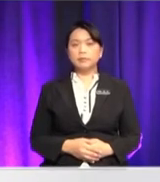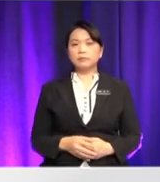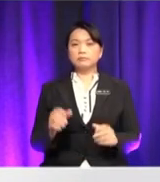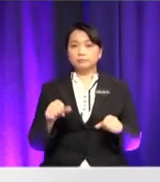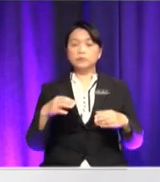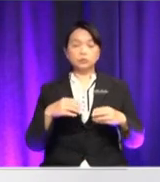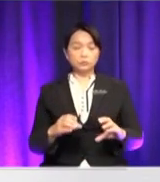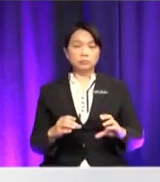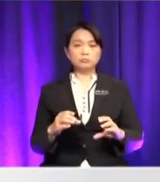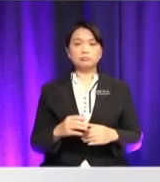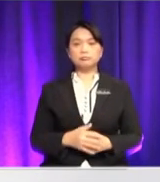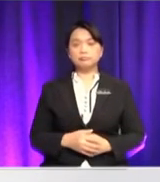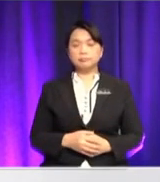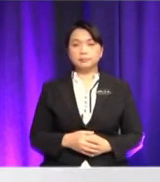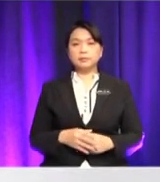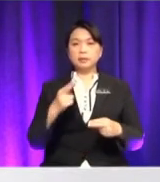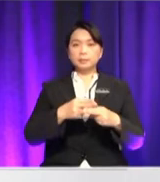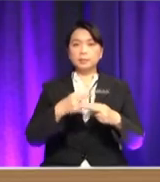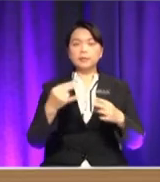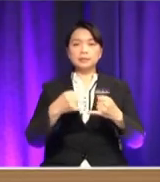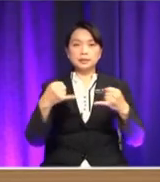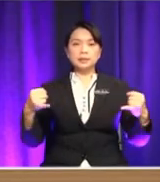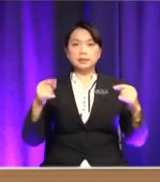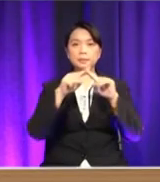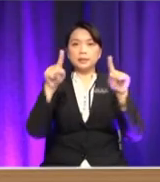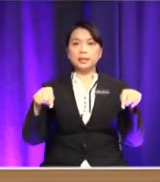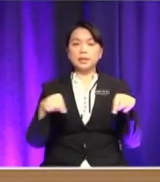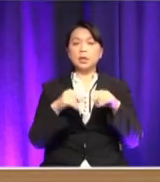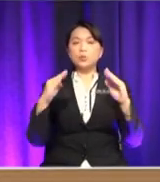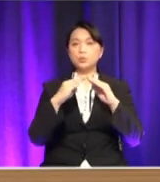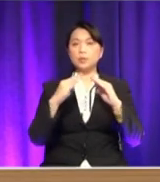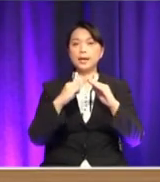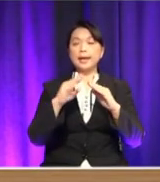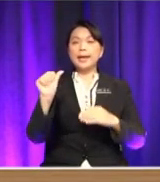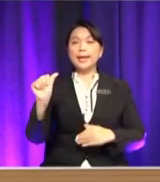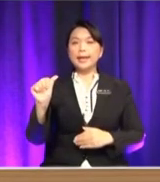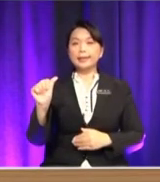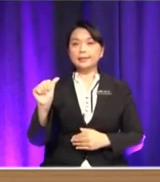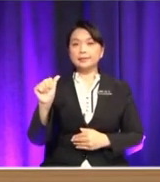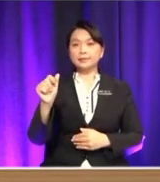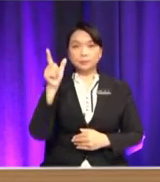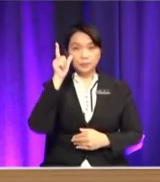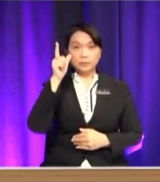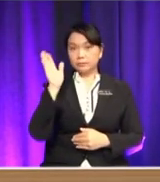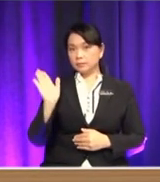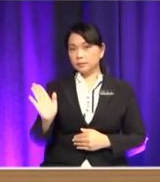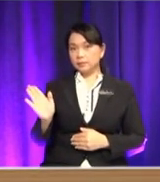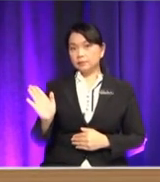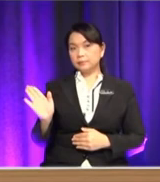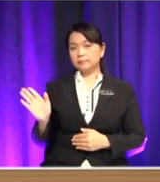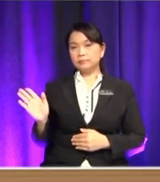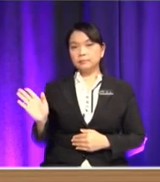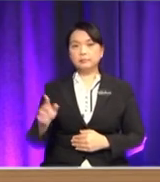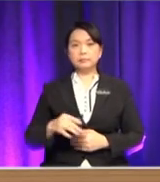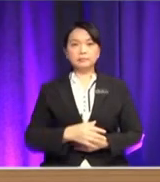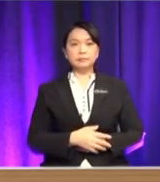kepada saya Baiklah namakan jenis peluru mah yang bertanda e-penlok Suba Hai silakan